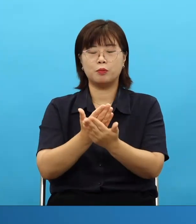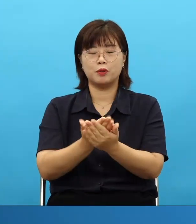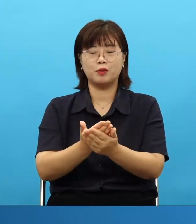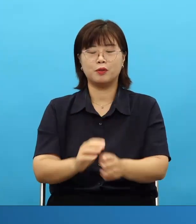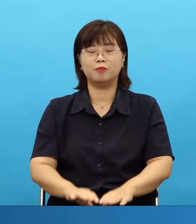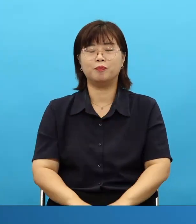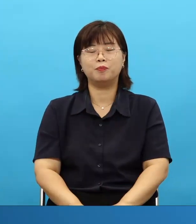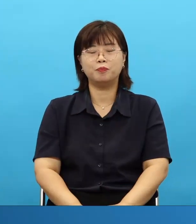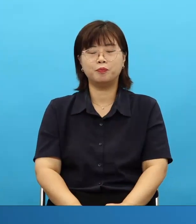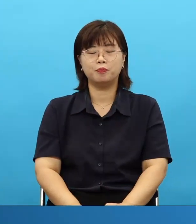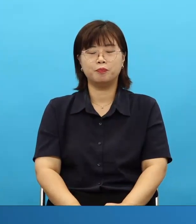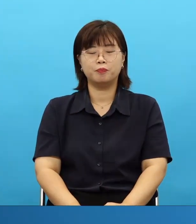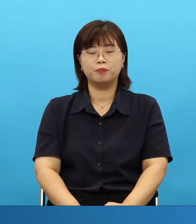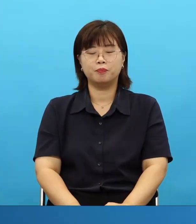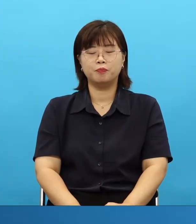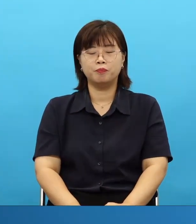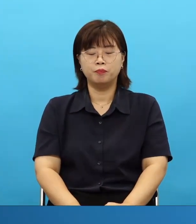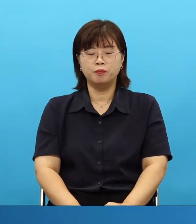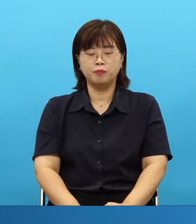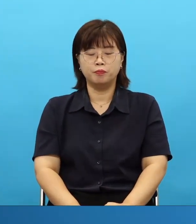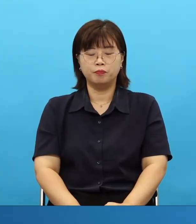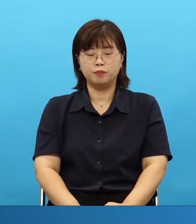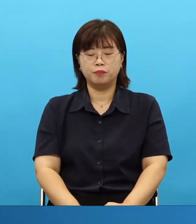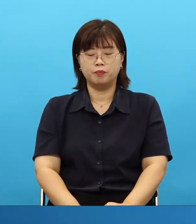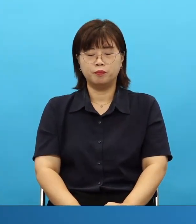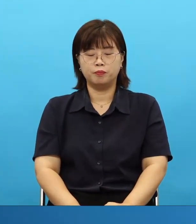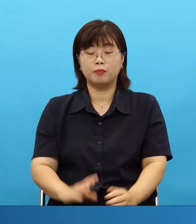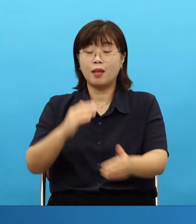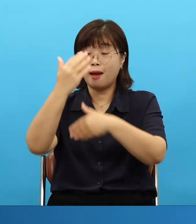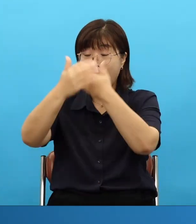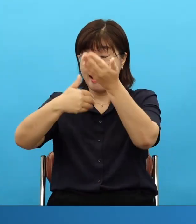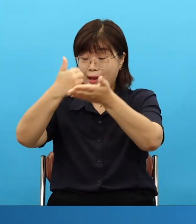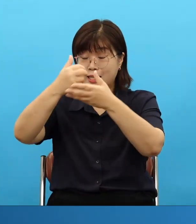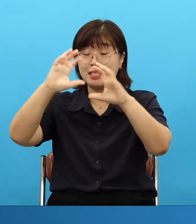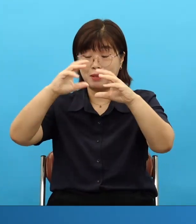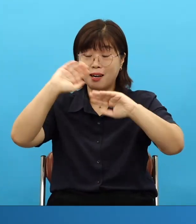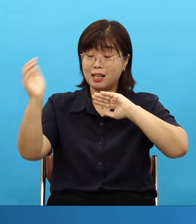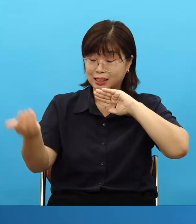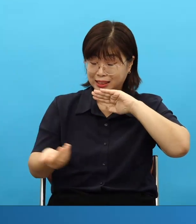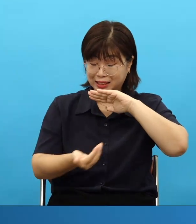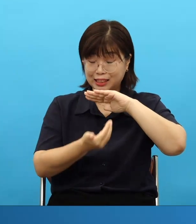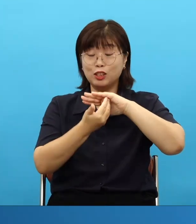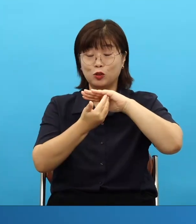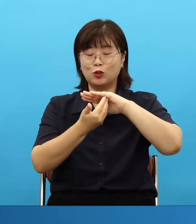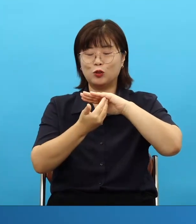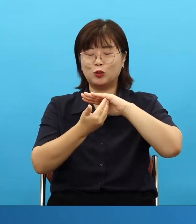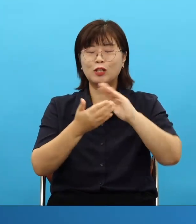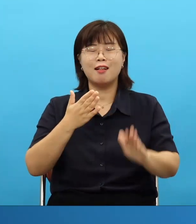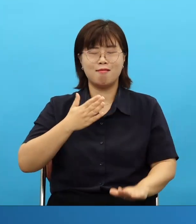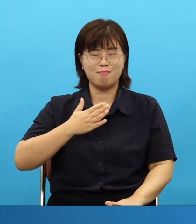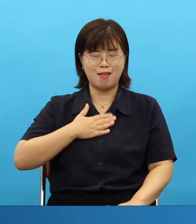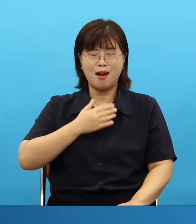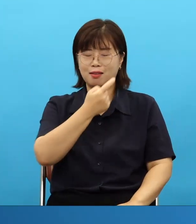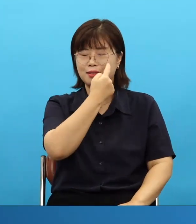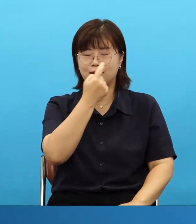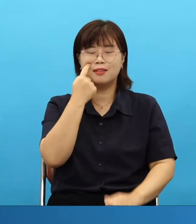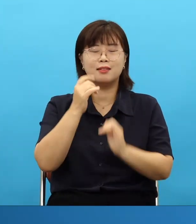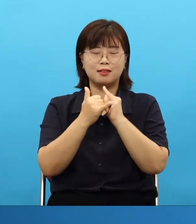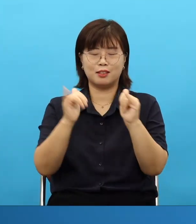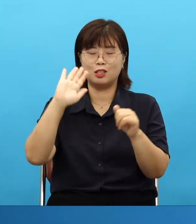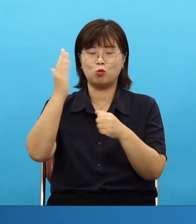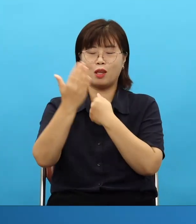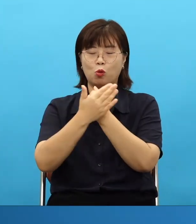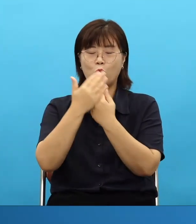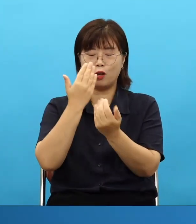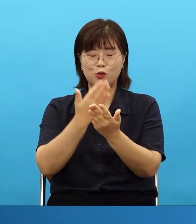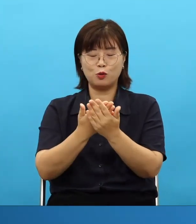patience to be able to see your kingdom being established. 하나님 나라의 일을 이루는 증인이 되게 하옵소서. And may we stand as your